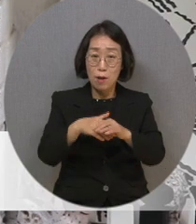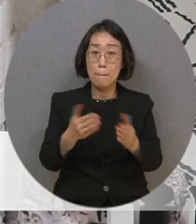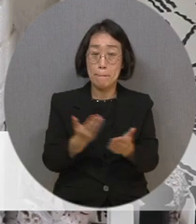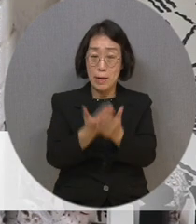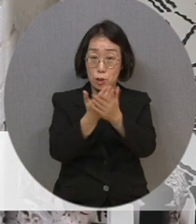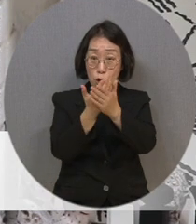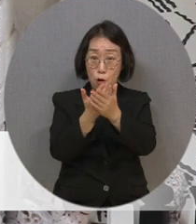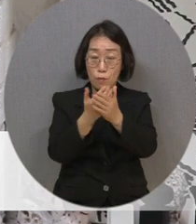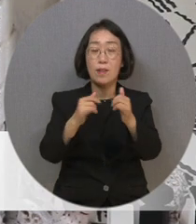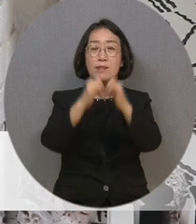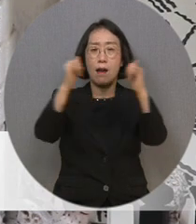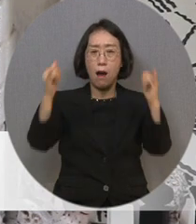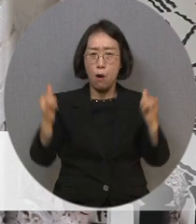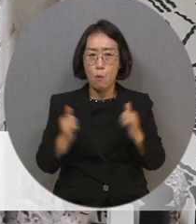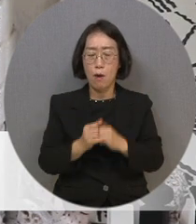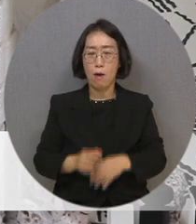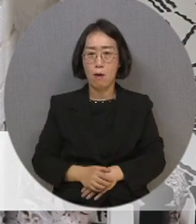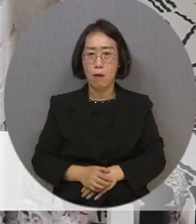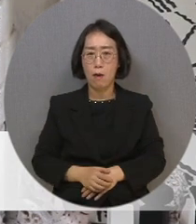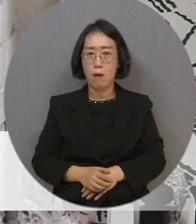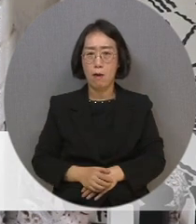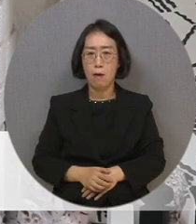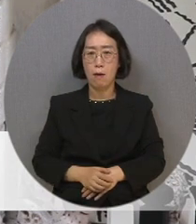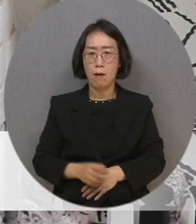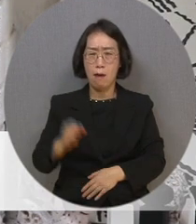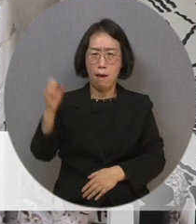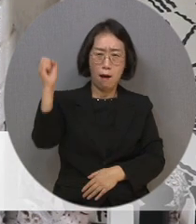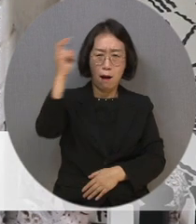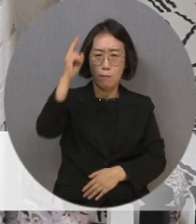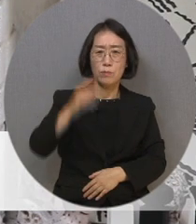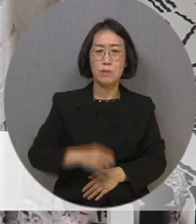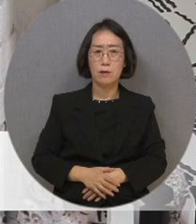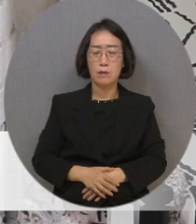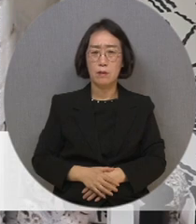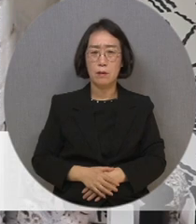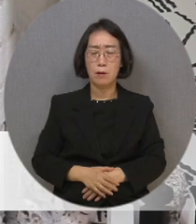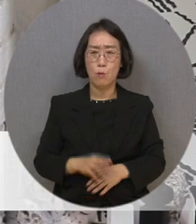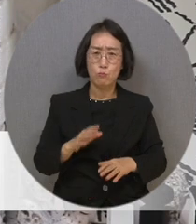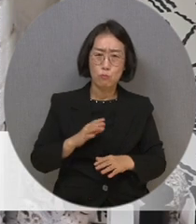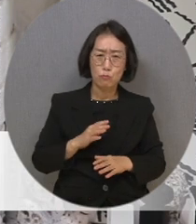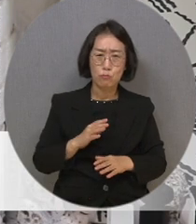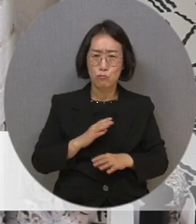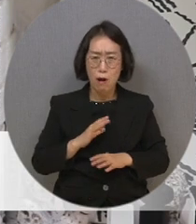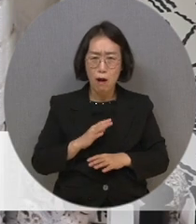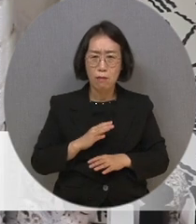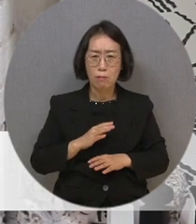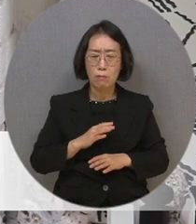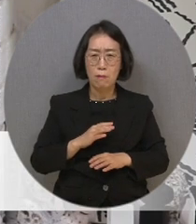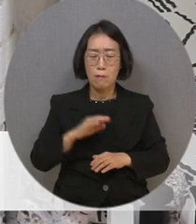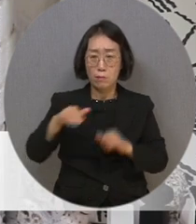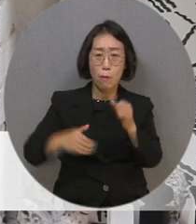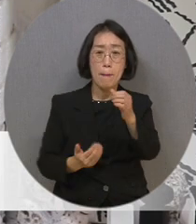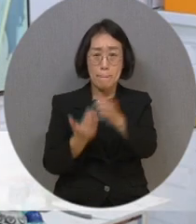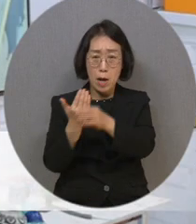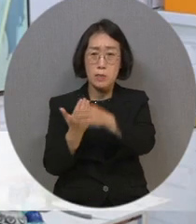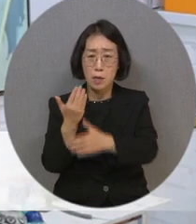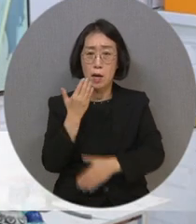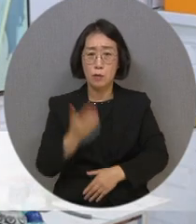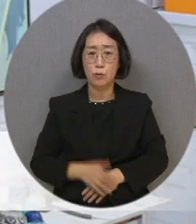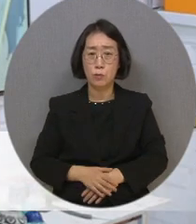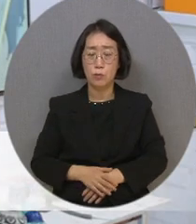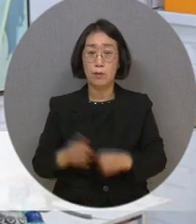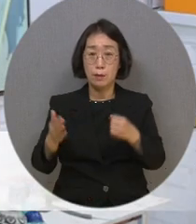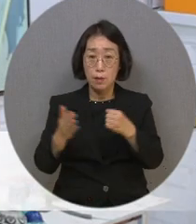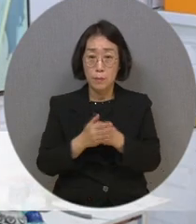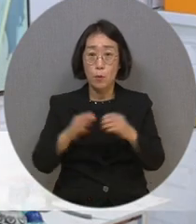고도화된 문명사회가 때로는 예기치 않는 불안적 요소를 갖고 있다. 뭐